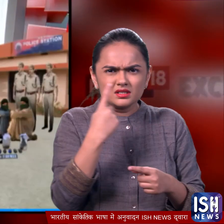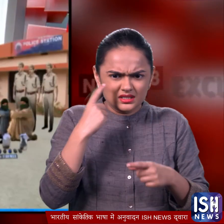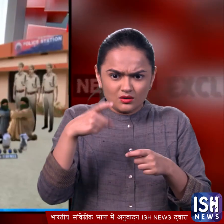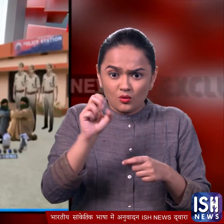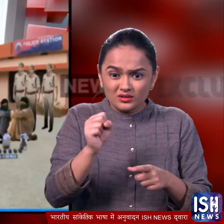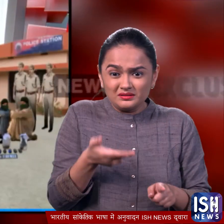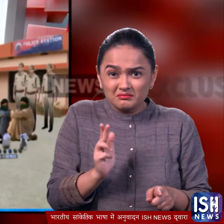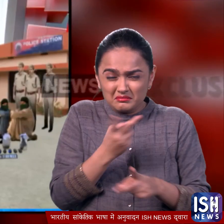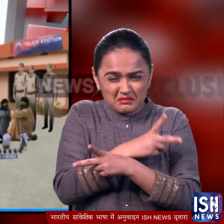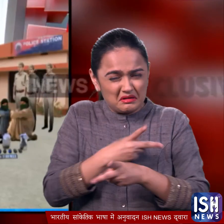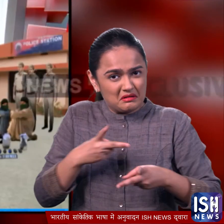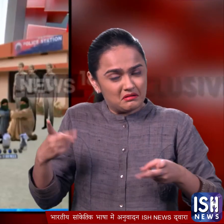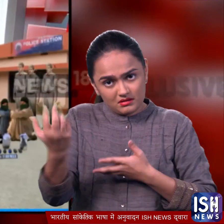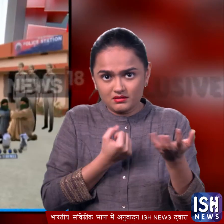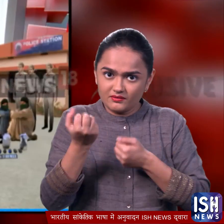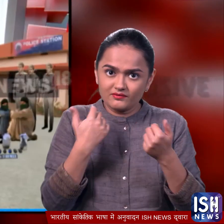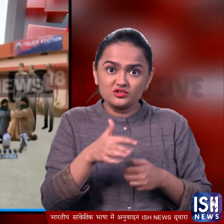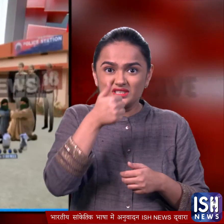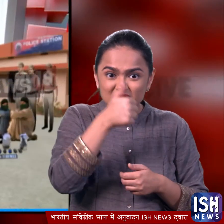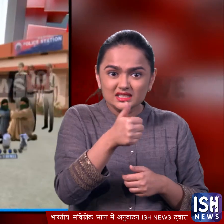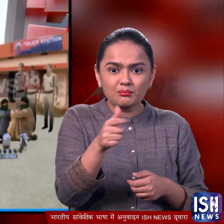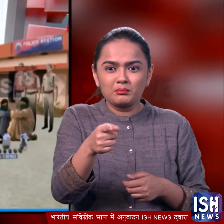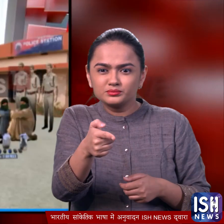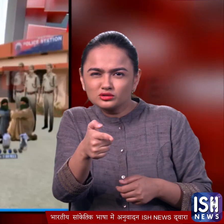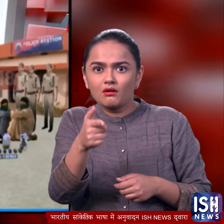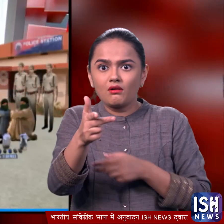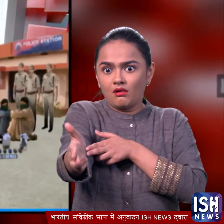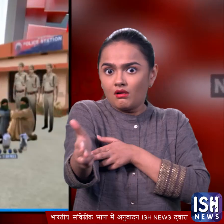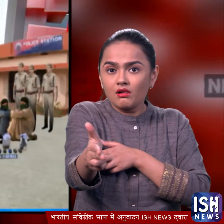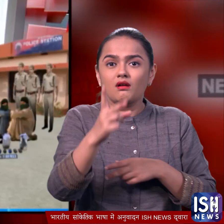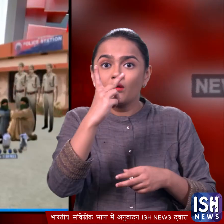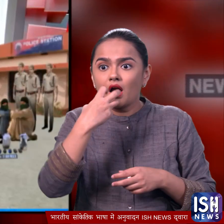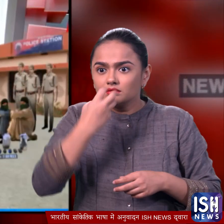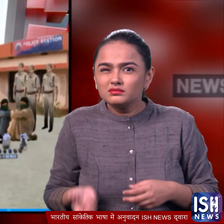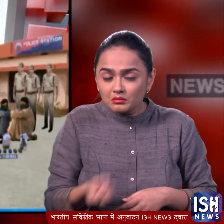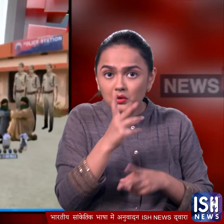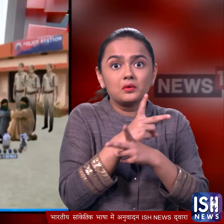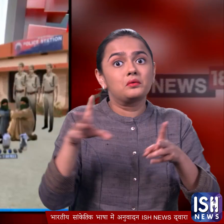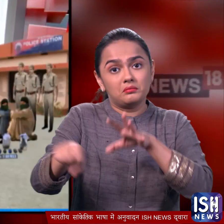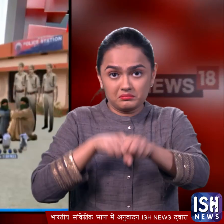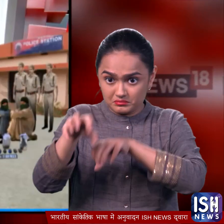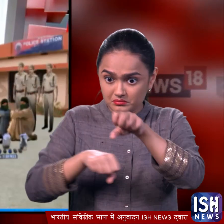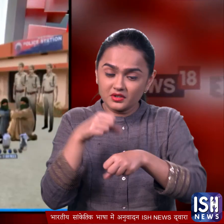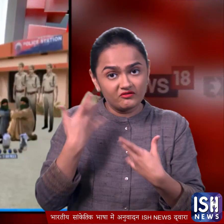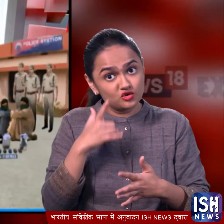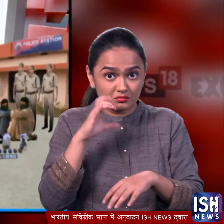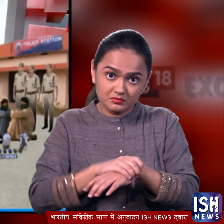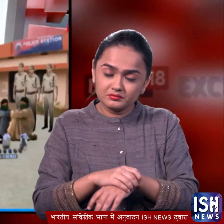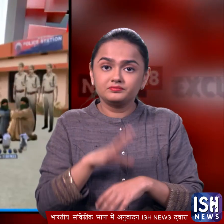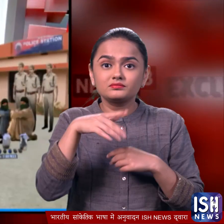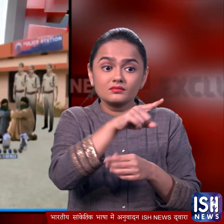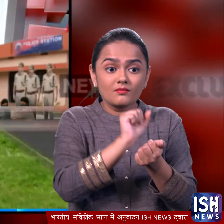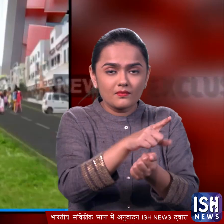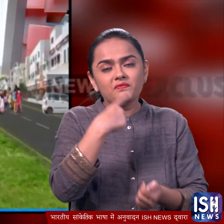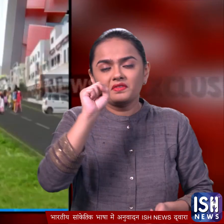थे। इन आतंकियों के पास से पुलिस ने कई हथियार भी बरामद किए, जिनमें 6 हैंड ग्रेनेड, 1 पिस्तौल, 1 राइफल और कारतूस शामिल बताए। पुलिस